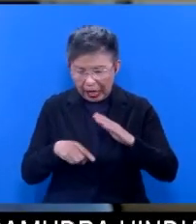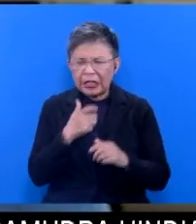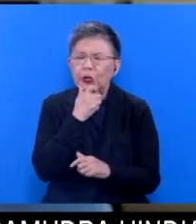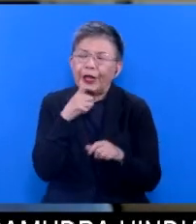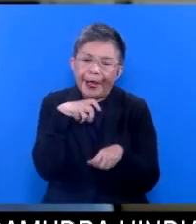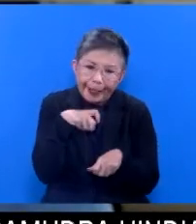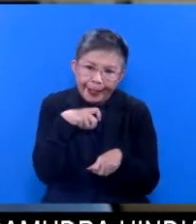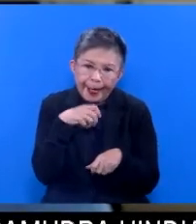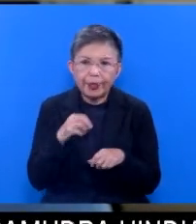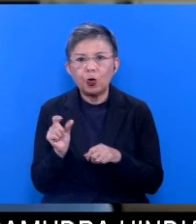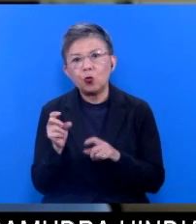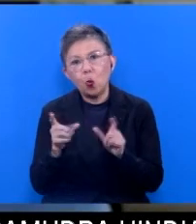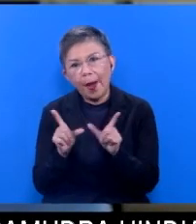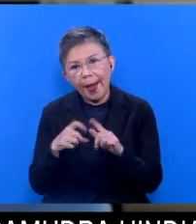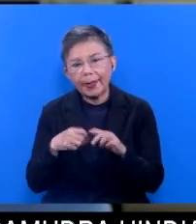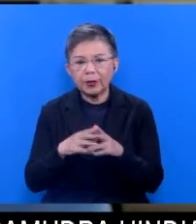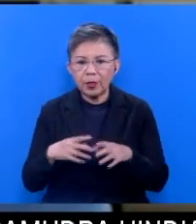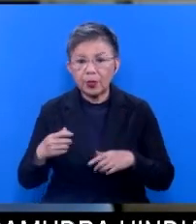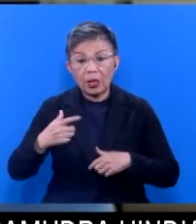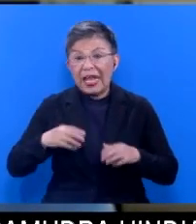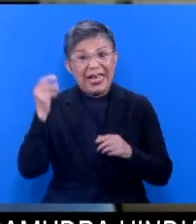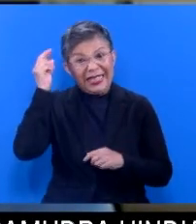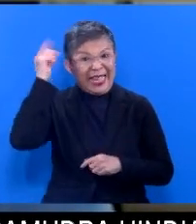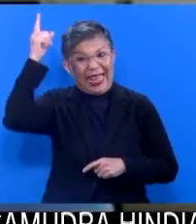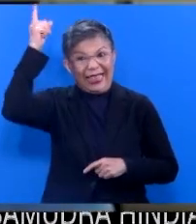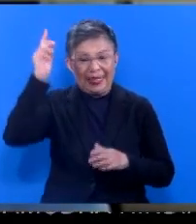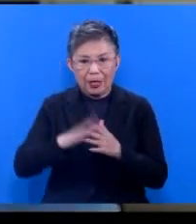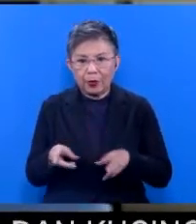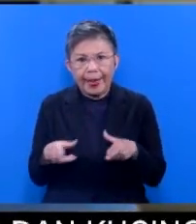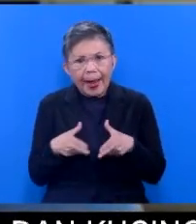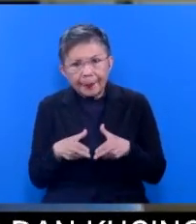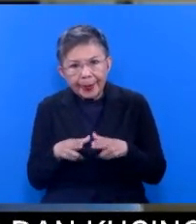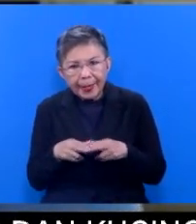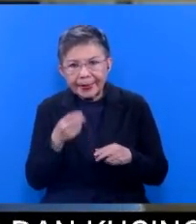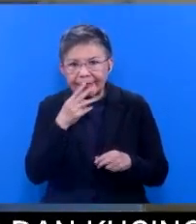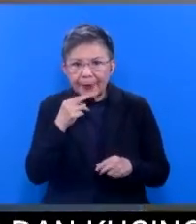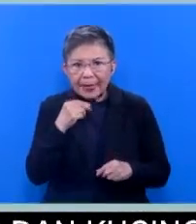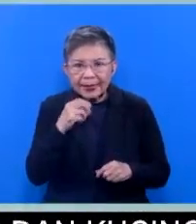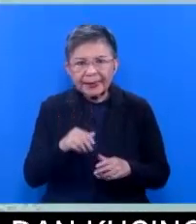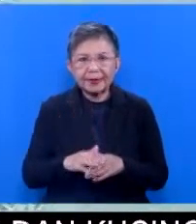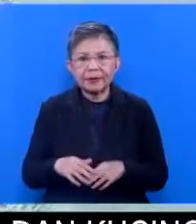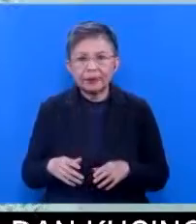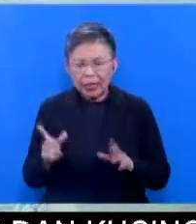nenek tua punya hipertensi atau diabetes, maka itu yang harus dilindungi.